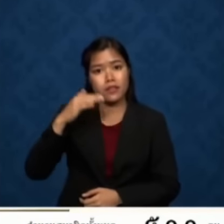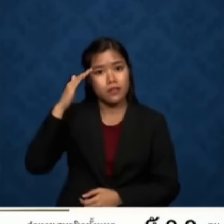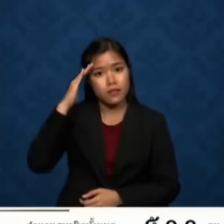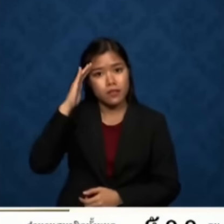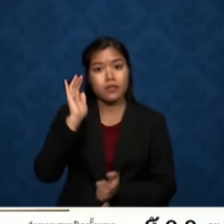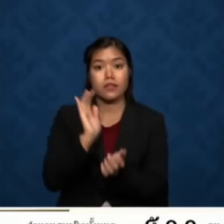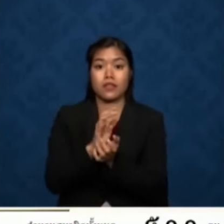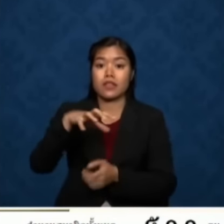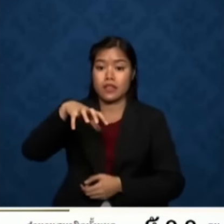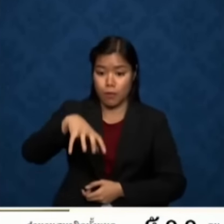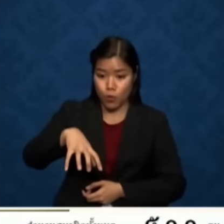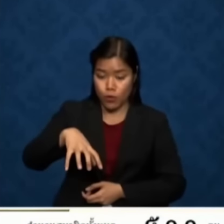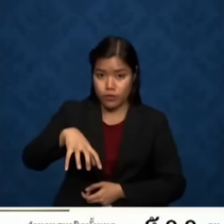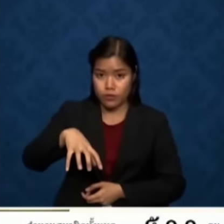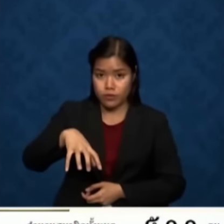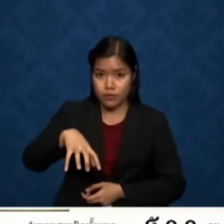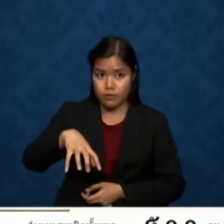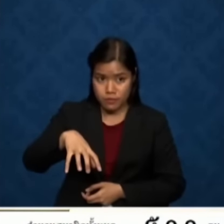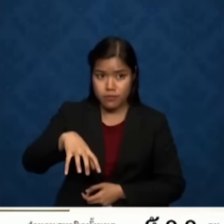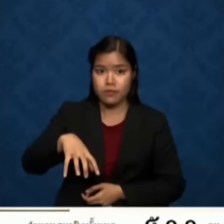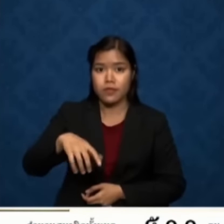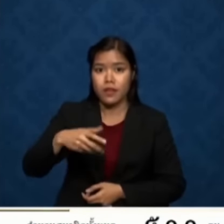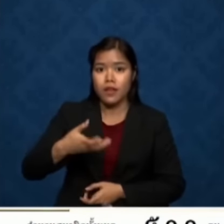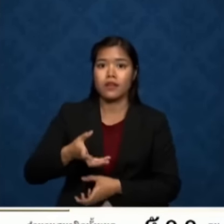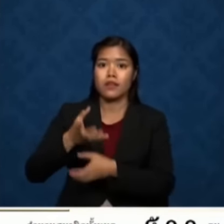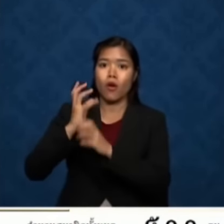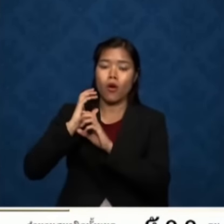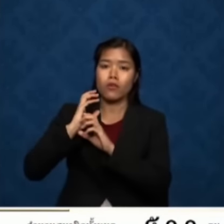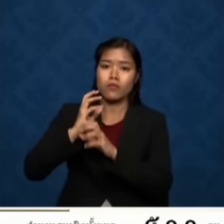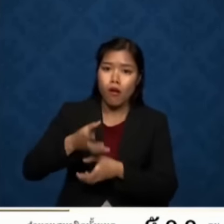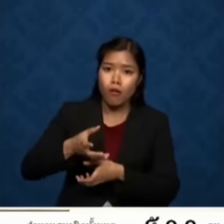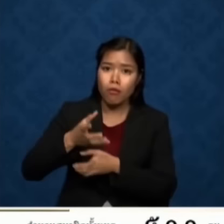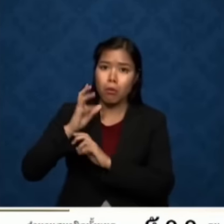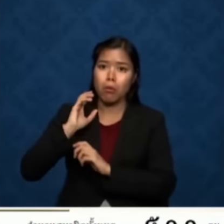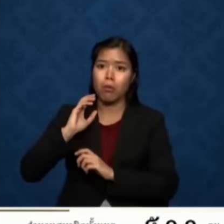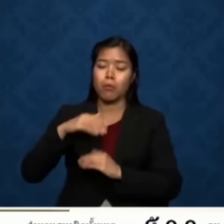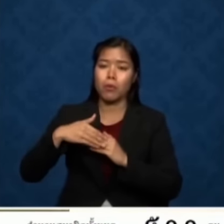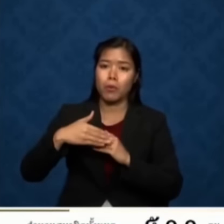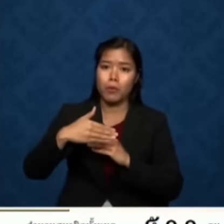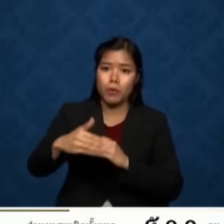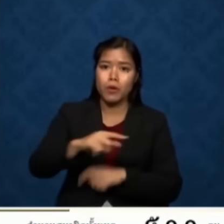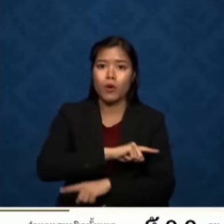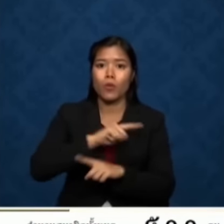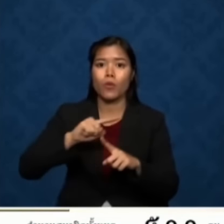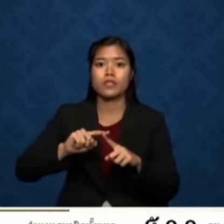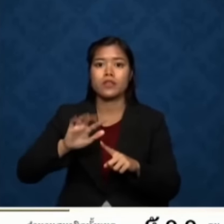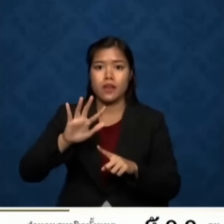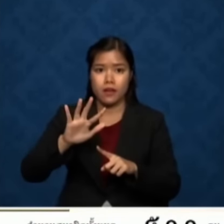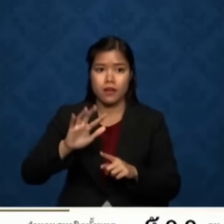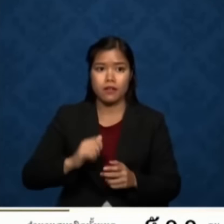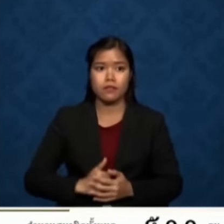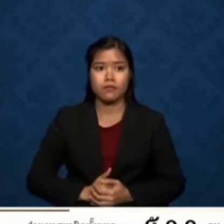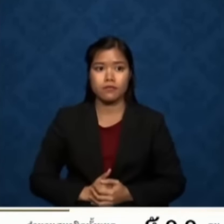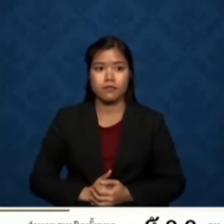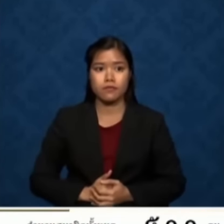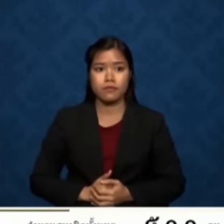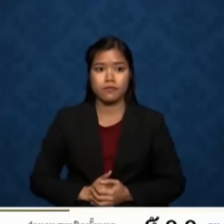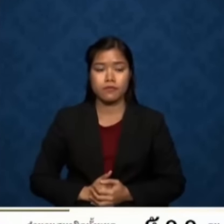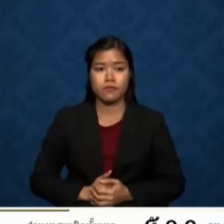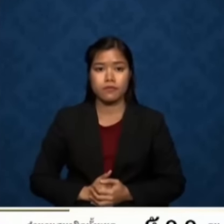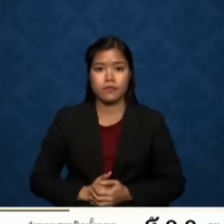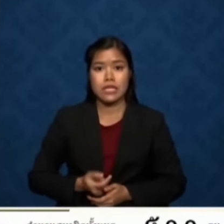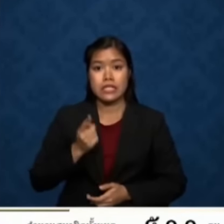งกลับไปกลับมาจนกระทั่งวันที่5คือจริงๆเนี่ยที่จะครบเนี่